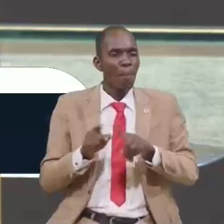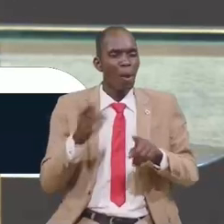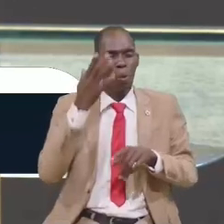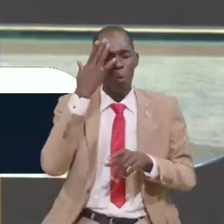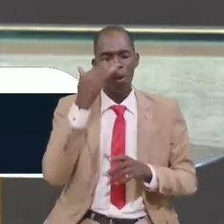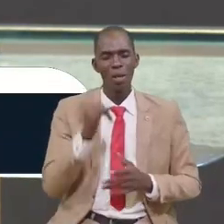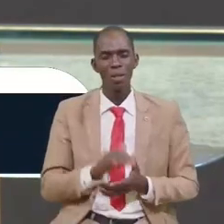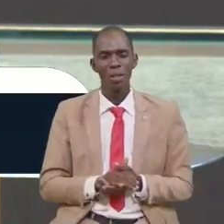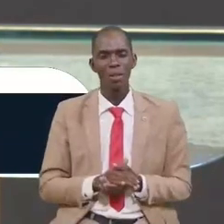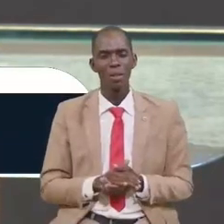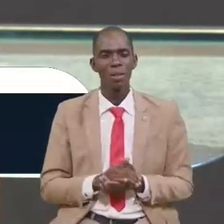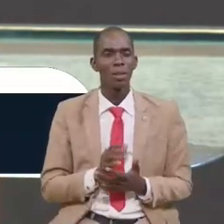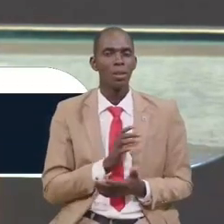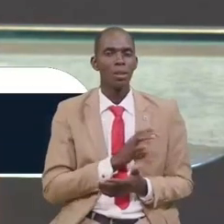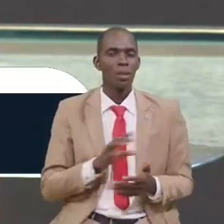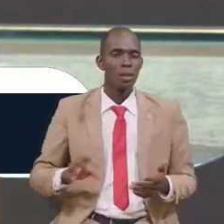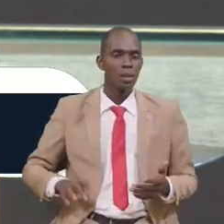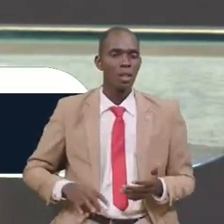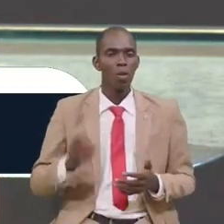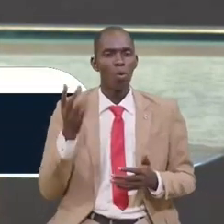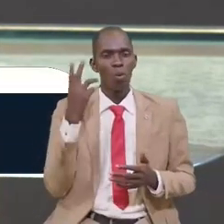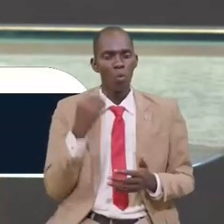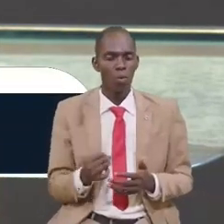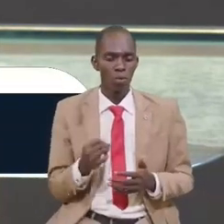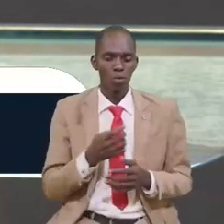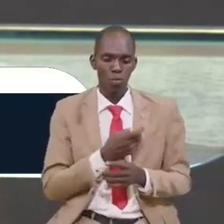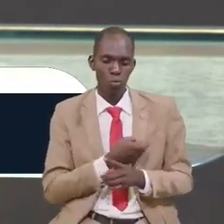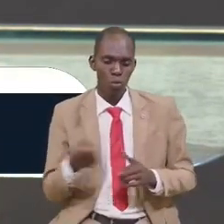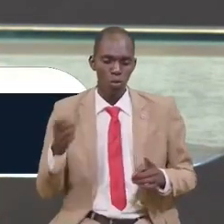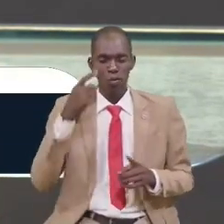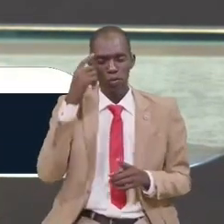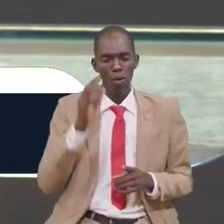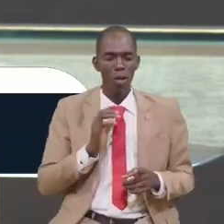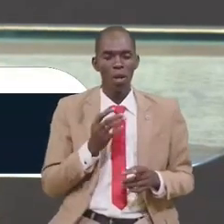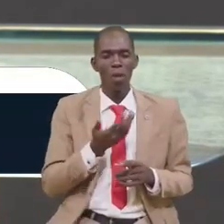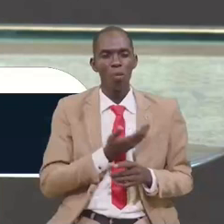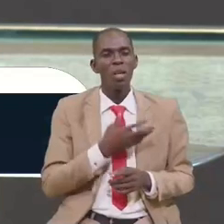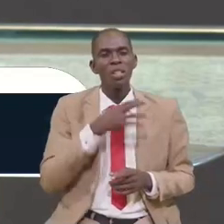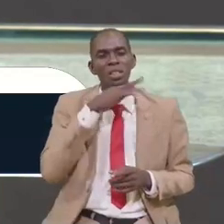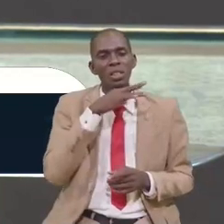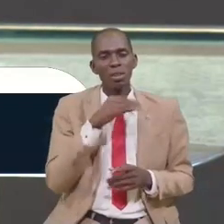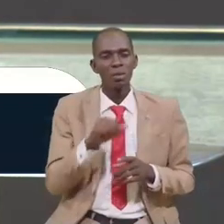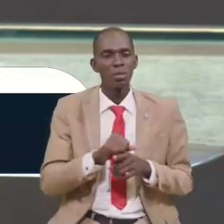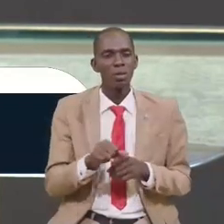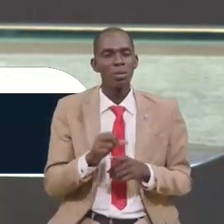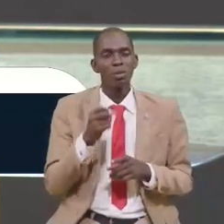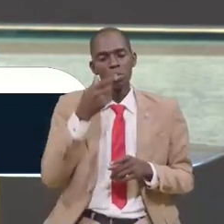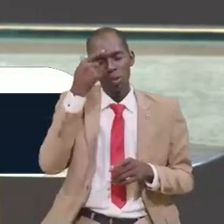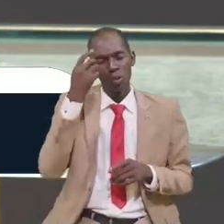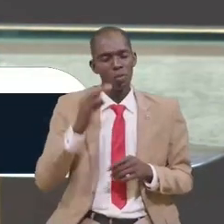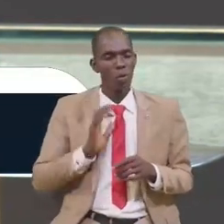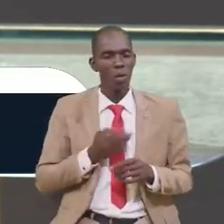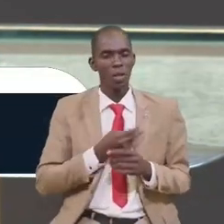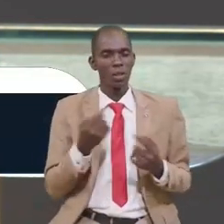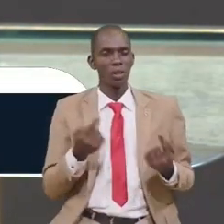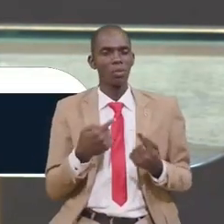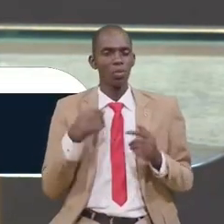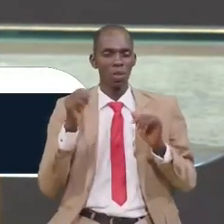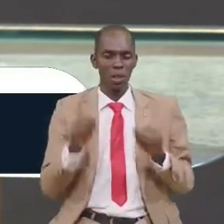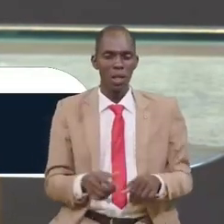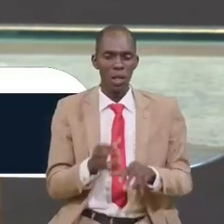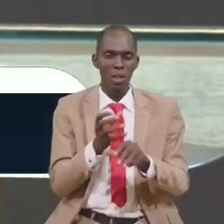était blessé pour nos péchés, à cause de nos péchés, afin que nous soyons pardonnés et que nous ayons le